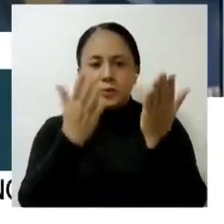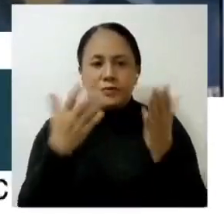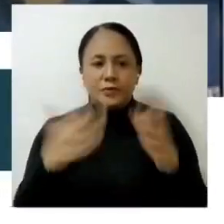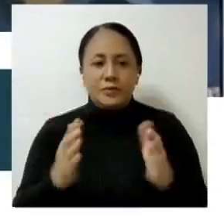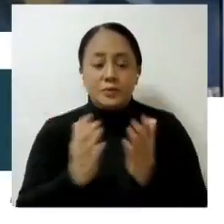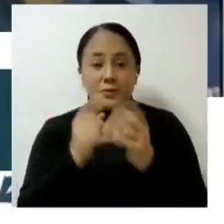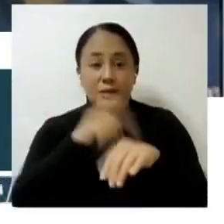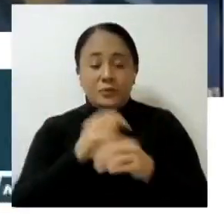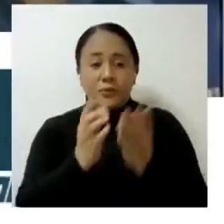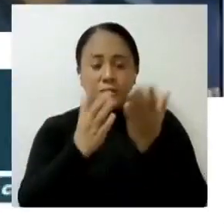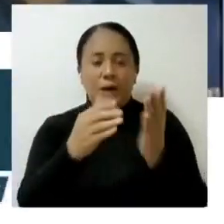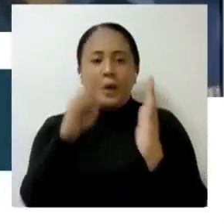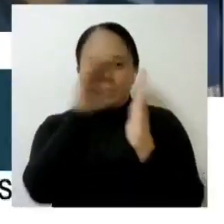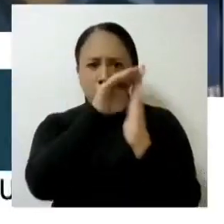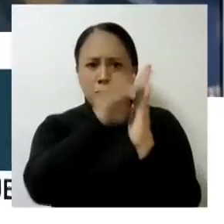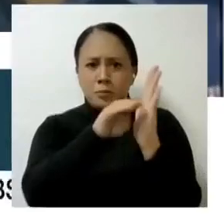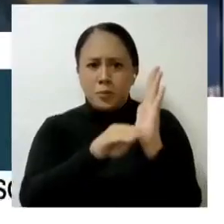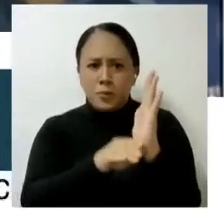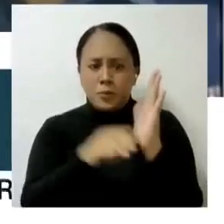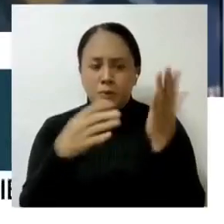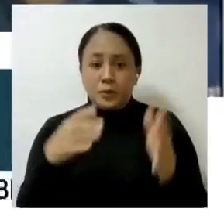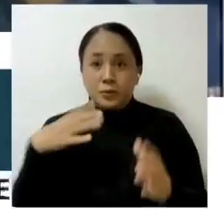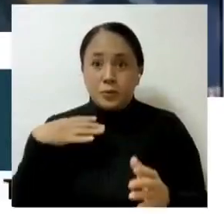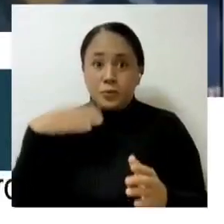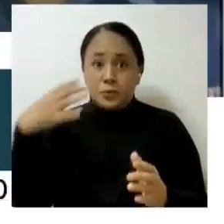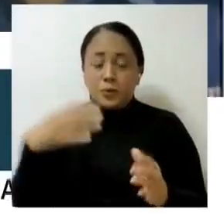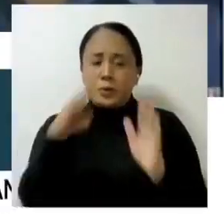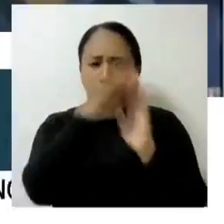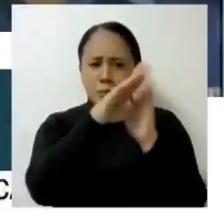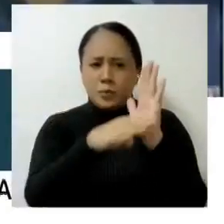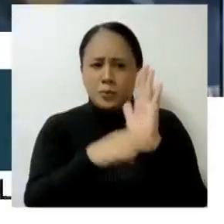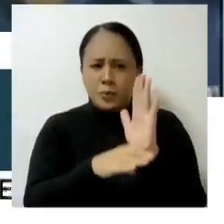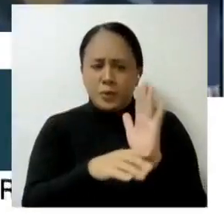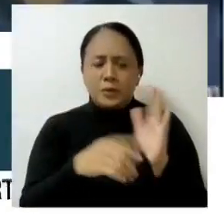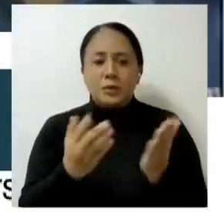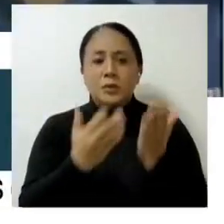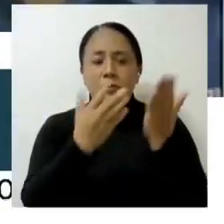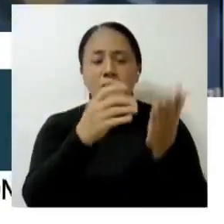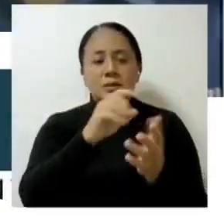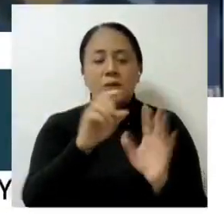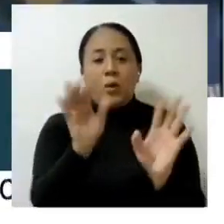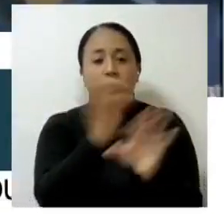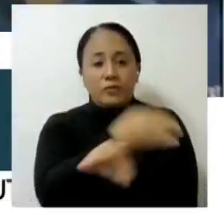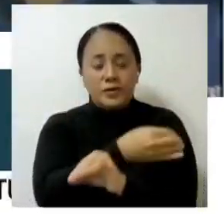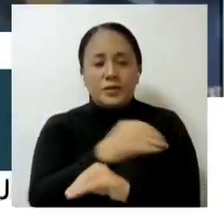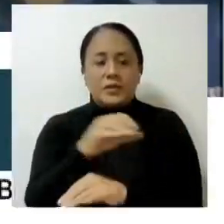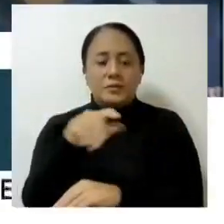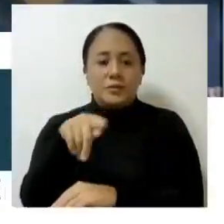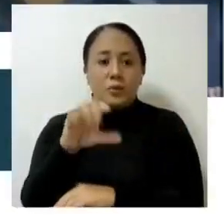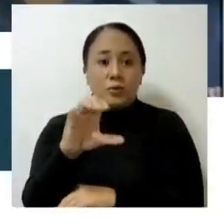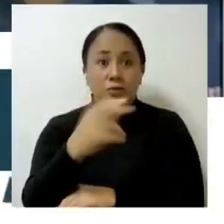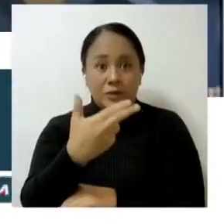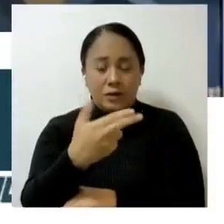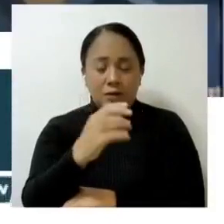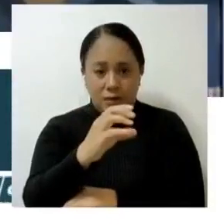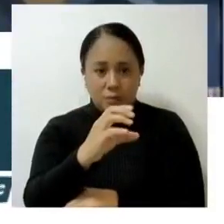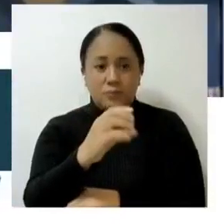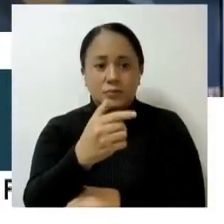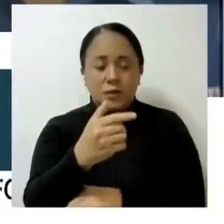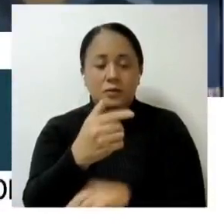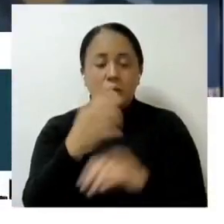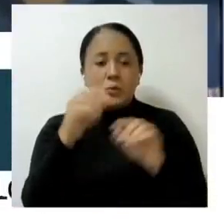manifest yung captain. Opo. Doon po sa station ng Coast Guard at sinasabi niya nga po na 22 lang